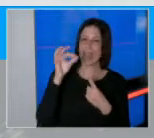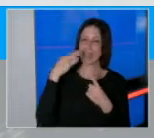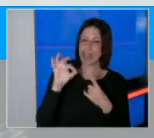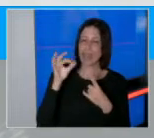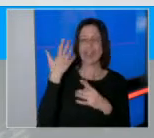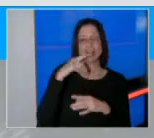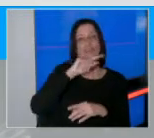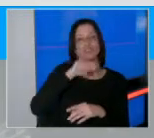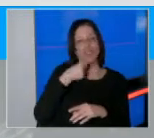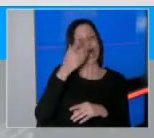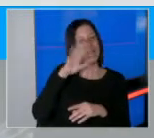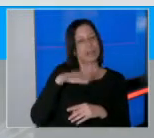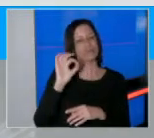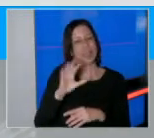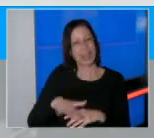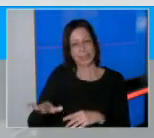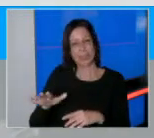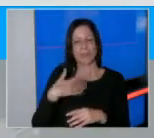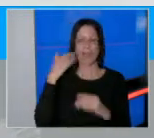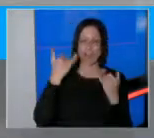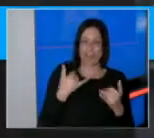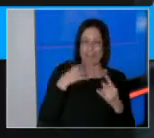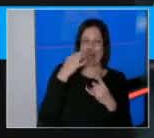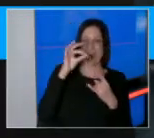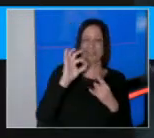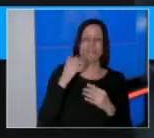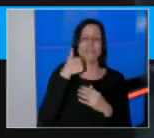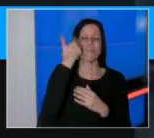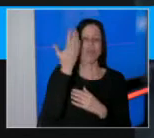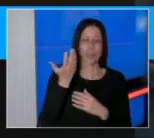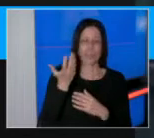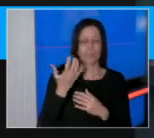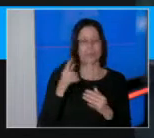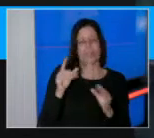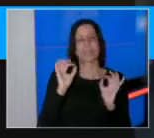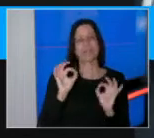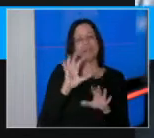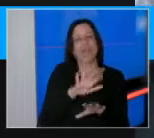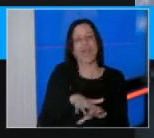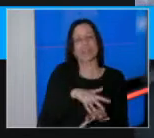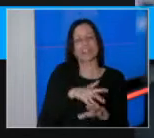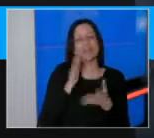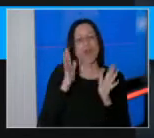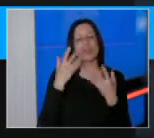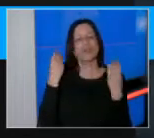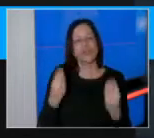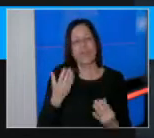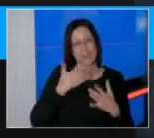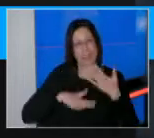לפני שעה, והדלקה הזאת למבוגרים, זה ממש הרגשה מאוד מאוד טובה